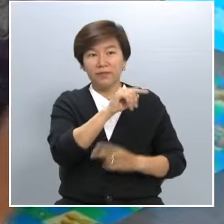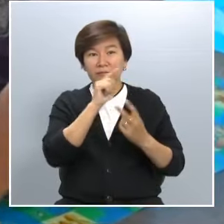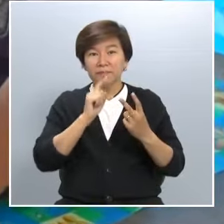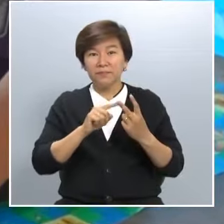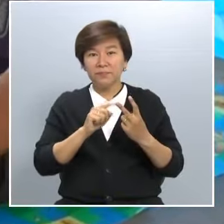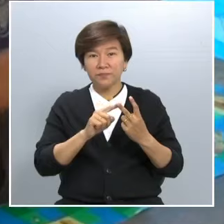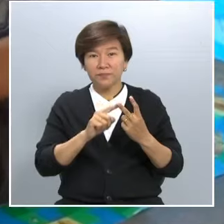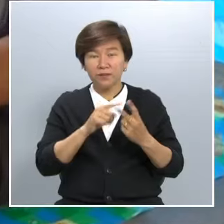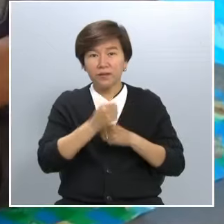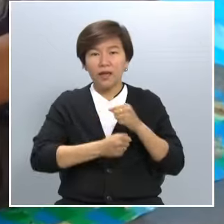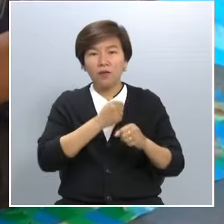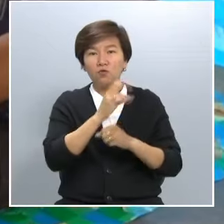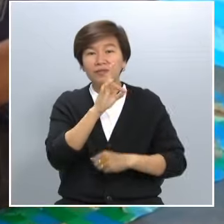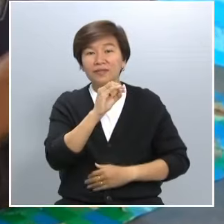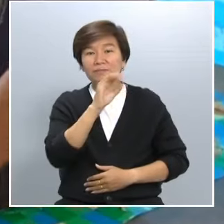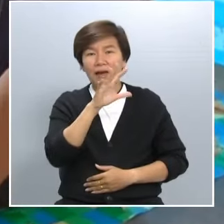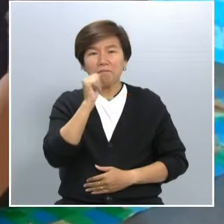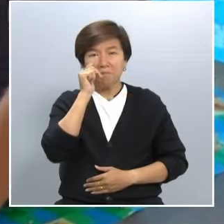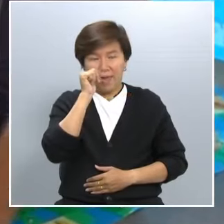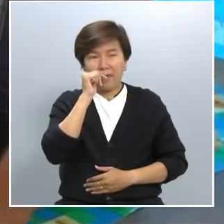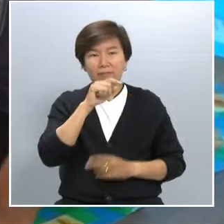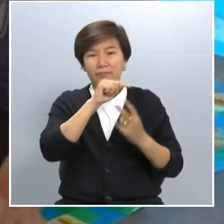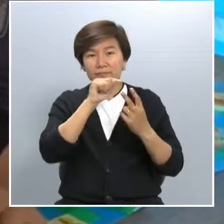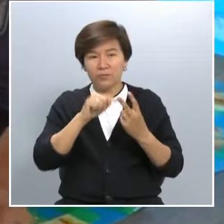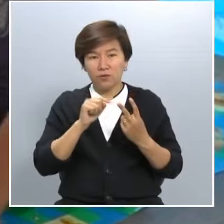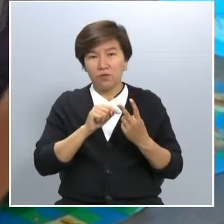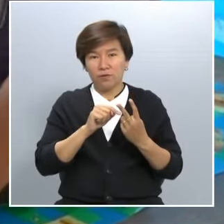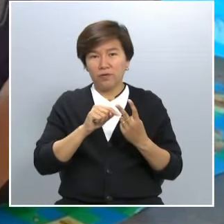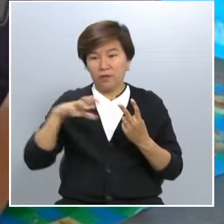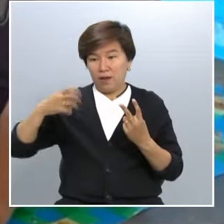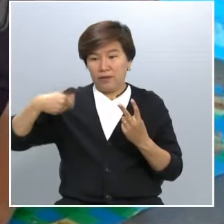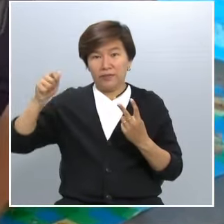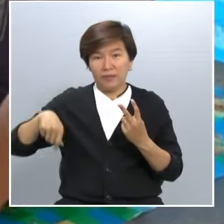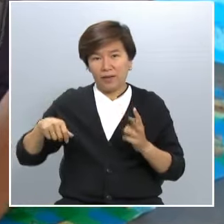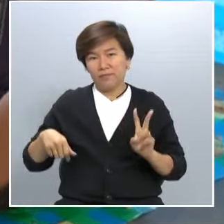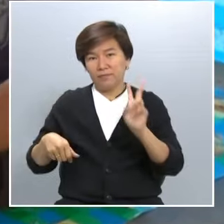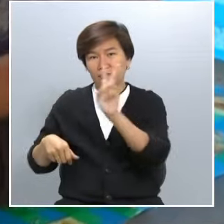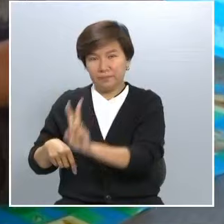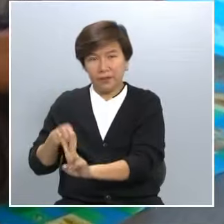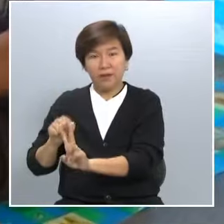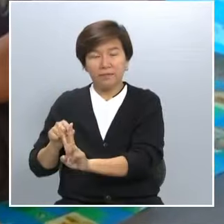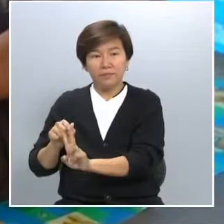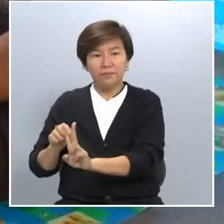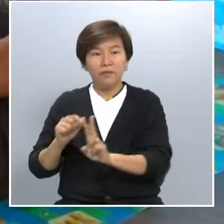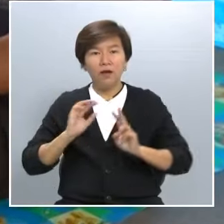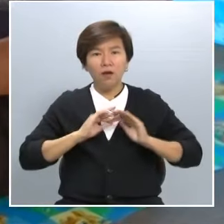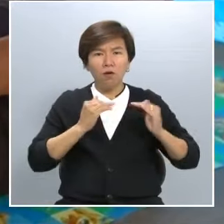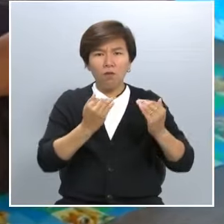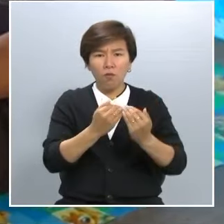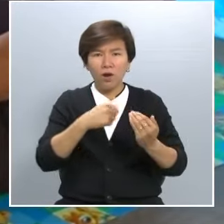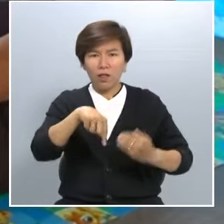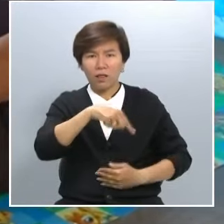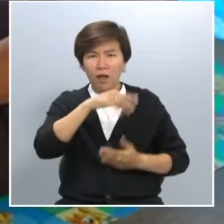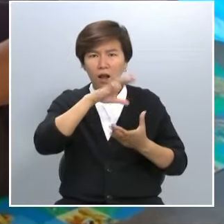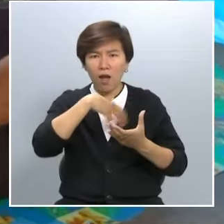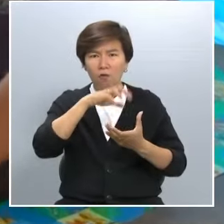ำอายุ75ปีเดินทางไปที่ศาลก่อนหน้านี้ค่ะทางครอบครัวนี้บอกว่างงมากที่ผ่าน